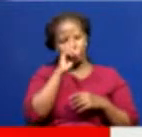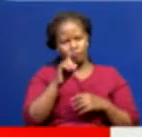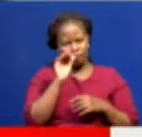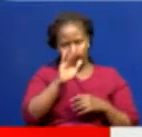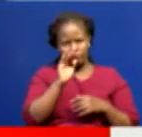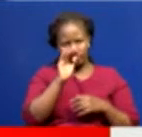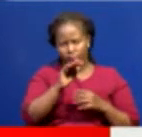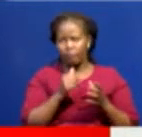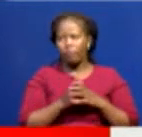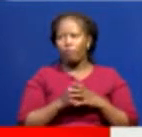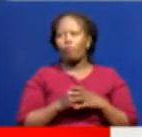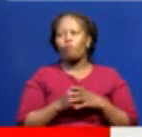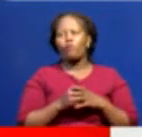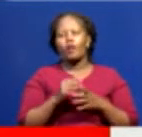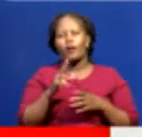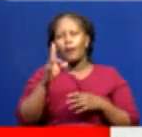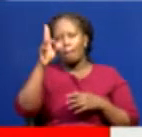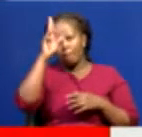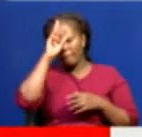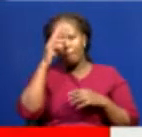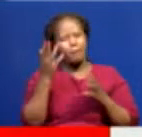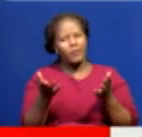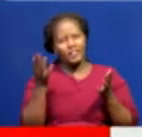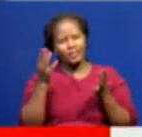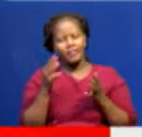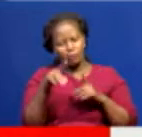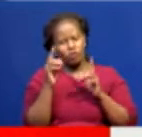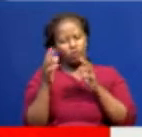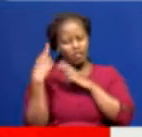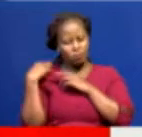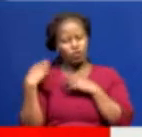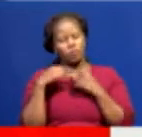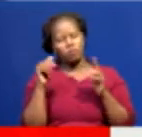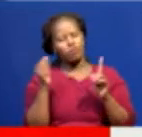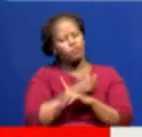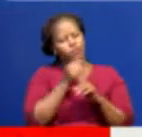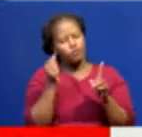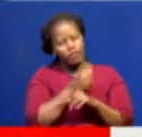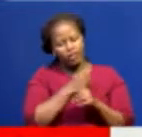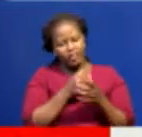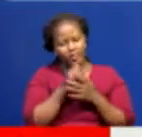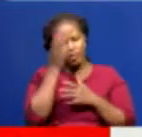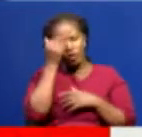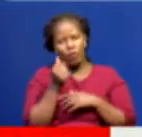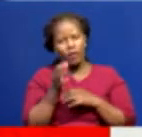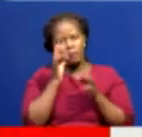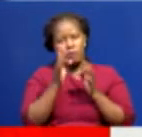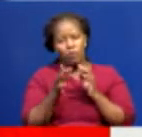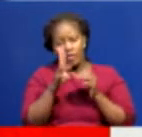lakini ya kwamba polisi ndio ambao wanasababisha ghasia. Manake kuna wale ambao wanasema ikiwa